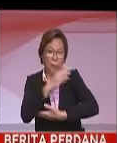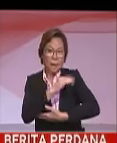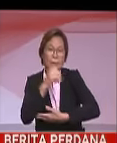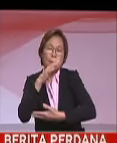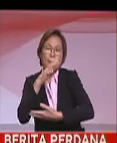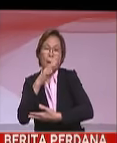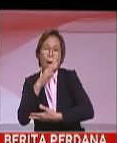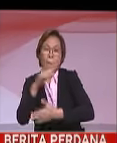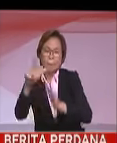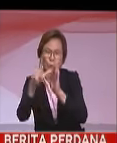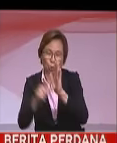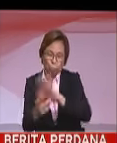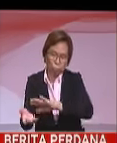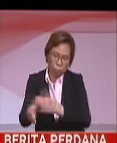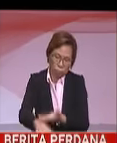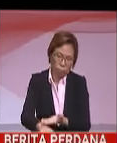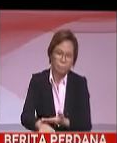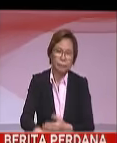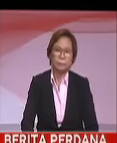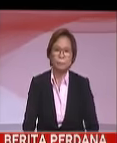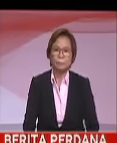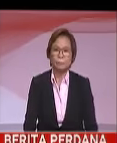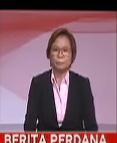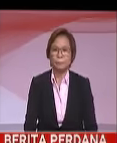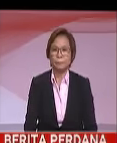dan ibu mertuanya.